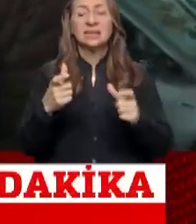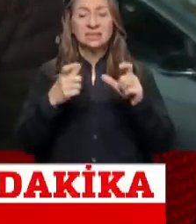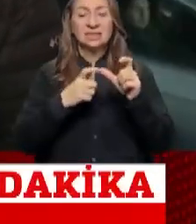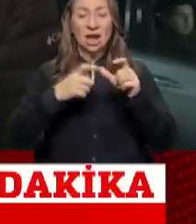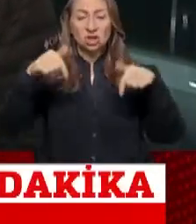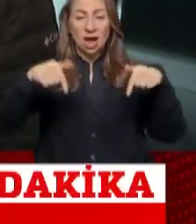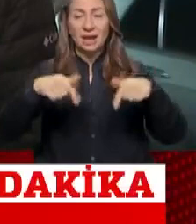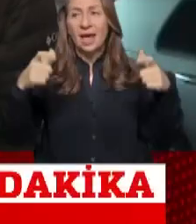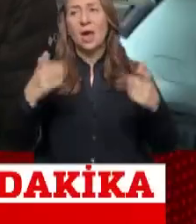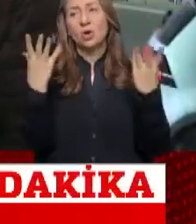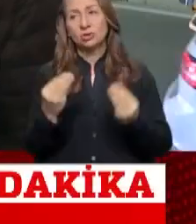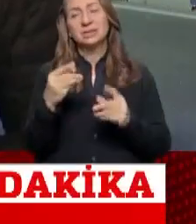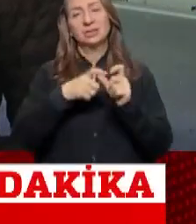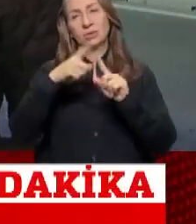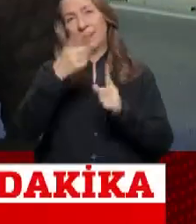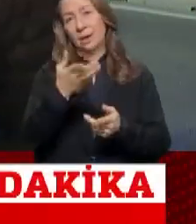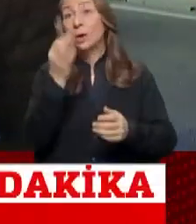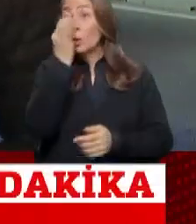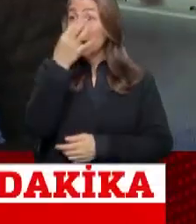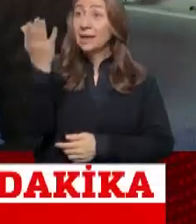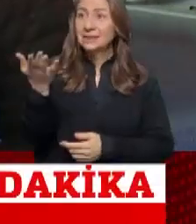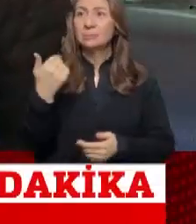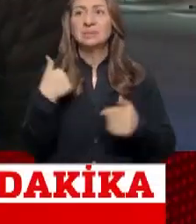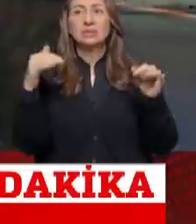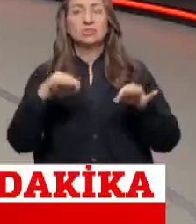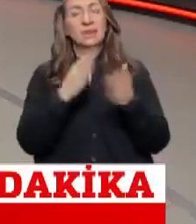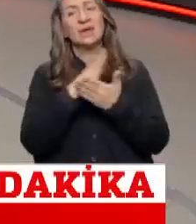Saraçhane olacak. Selçuk Tepeli. Kolay gelsin ve biz de şimdi devam edelim.